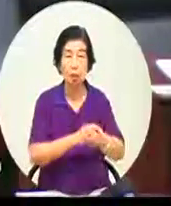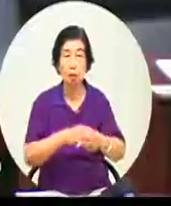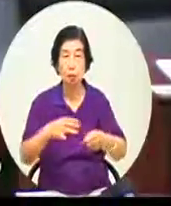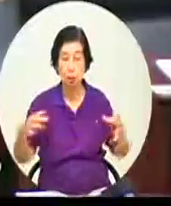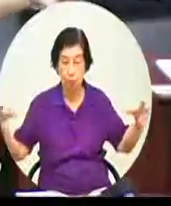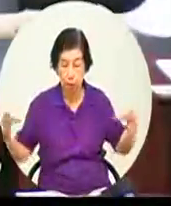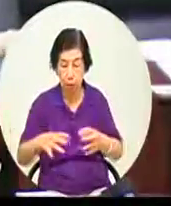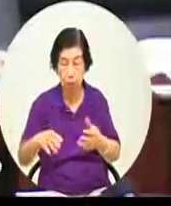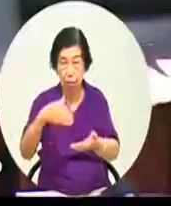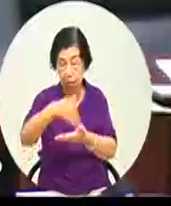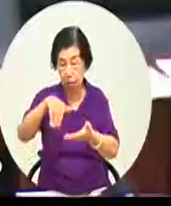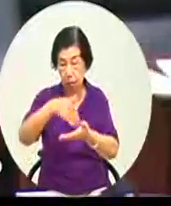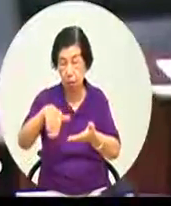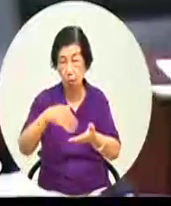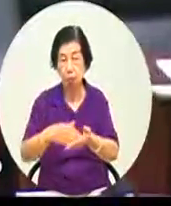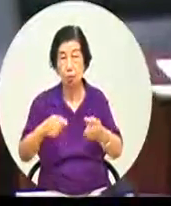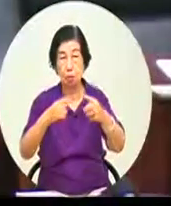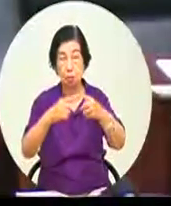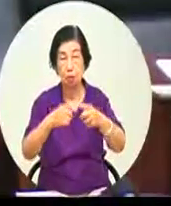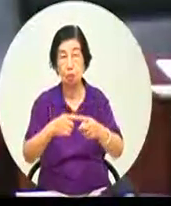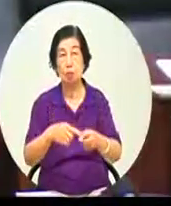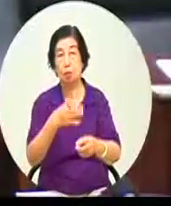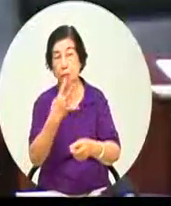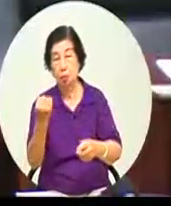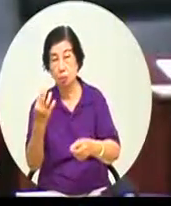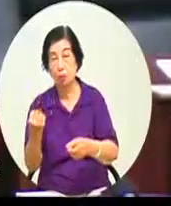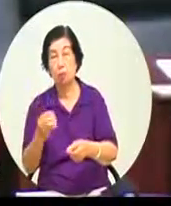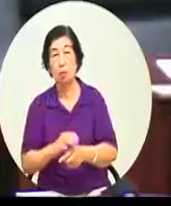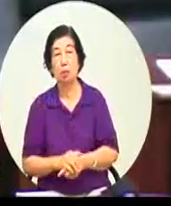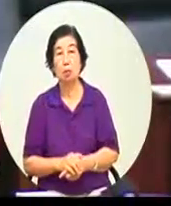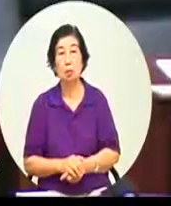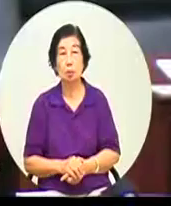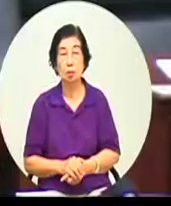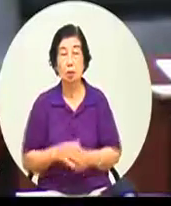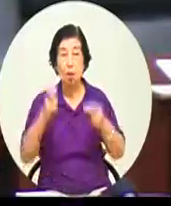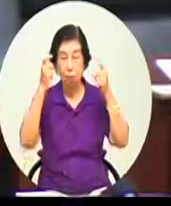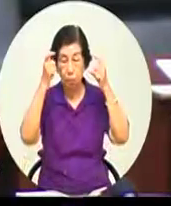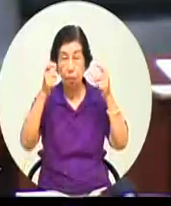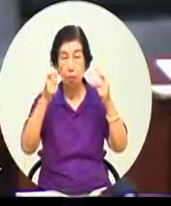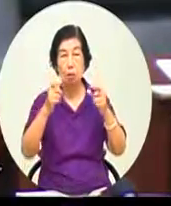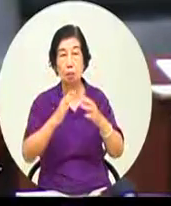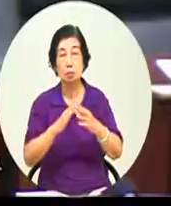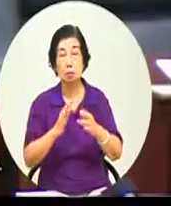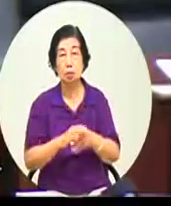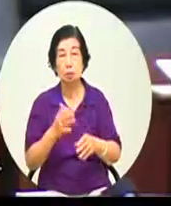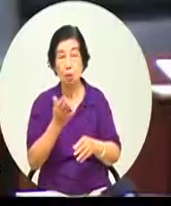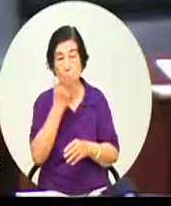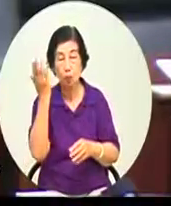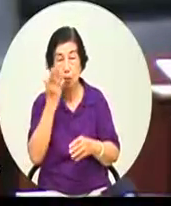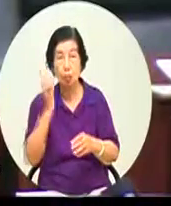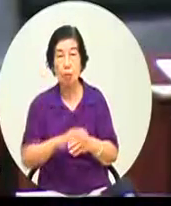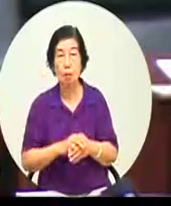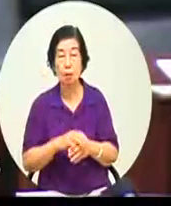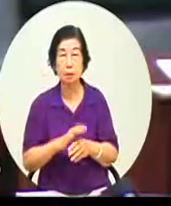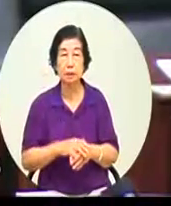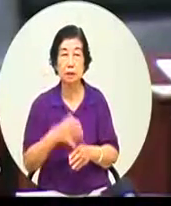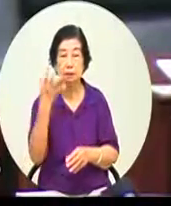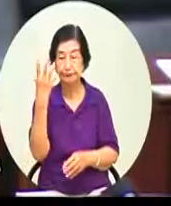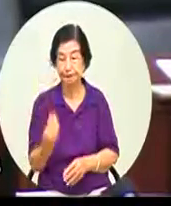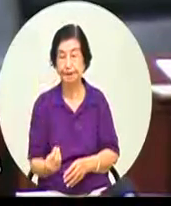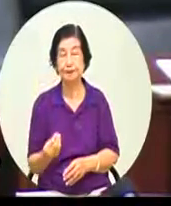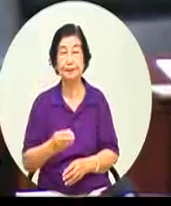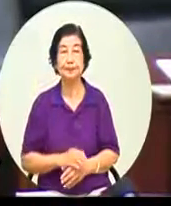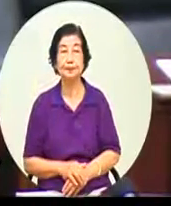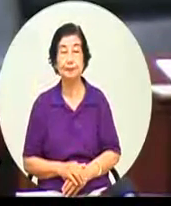些的饭店的数据是这样，那表示高雄市的旅游业真的进入寒冬了。哦，那